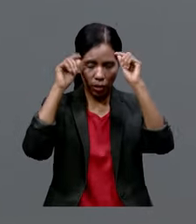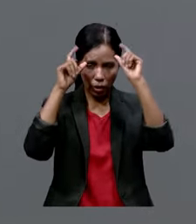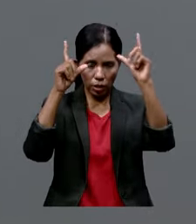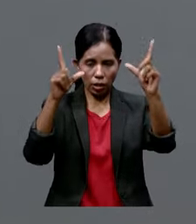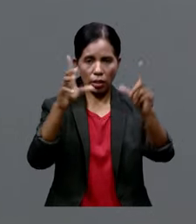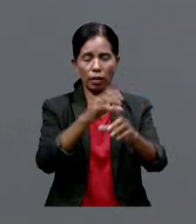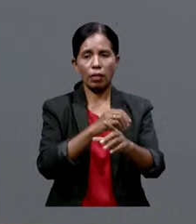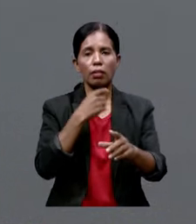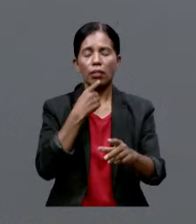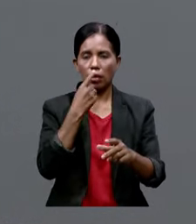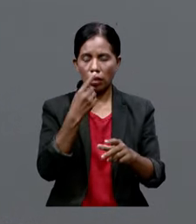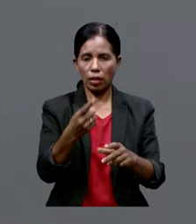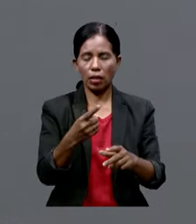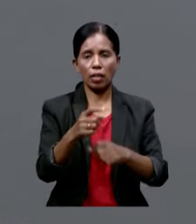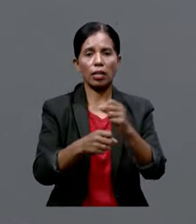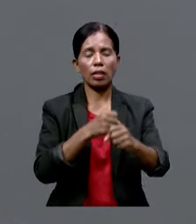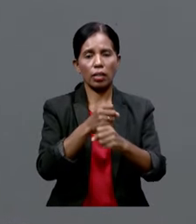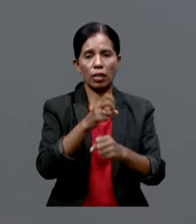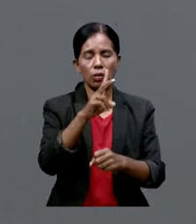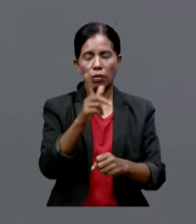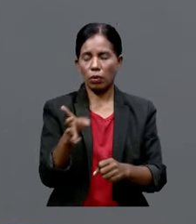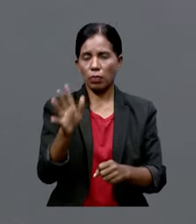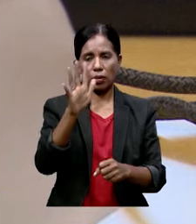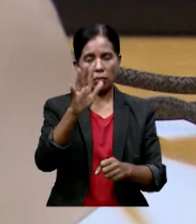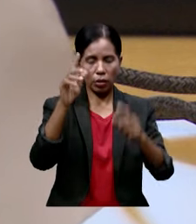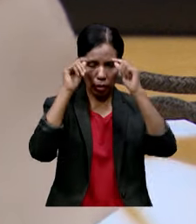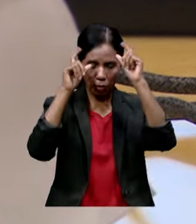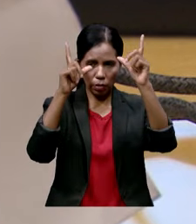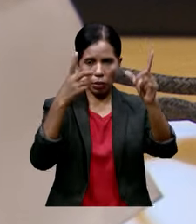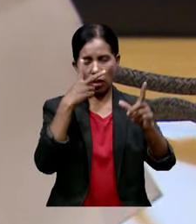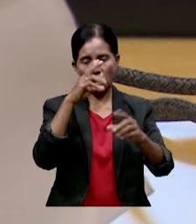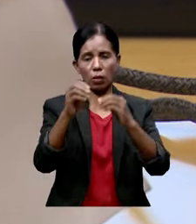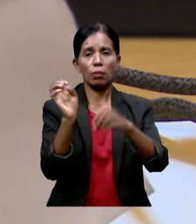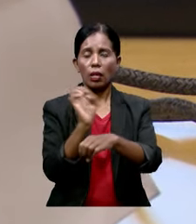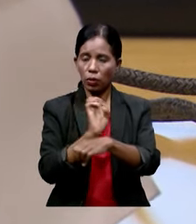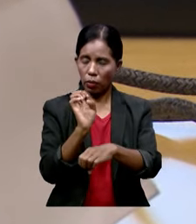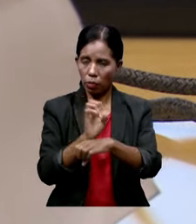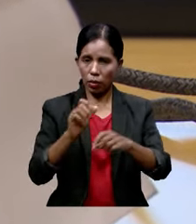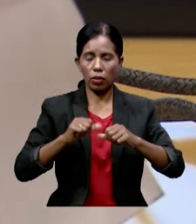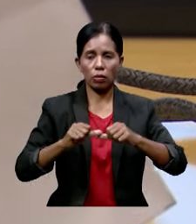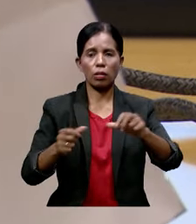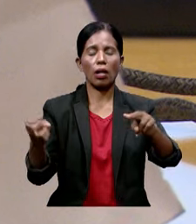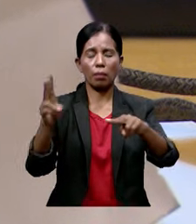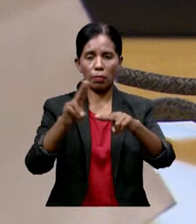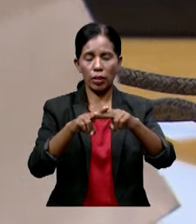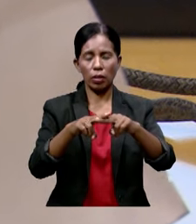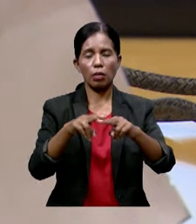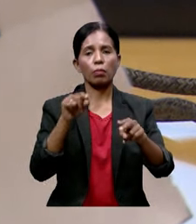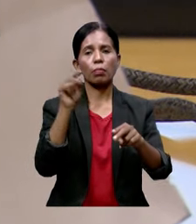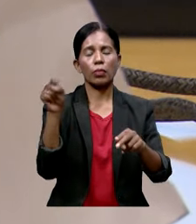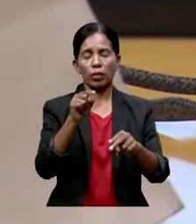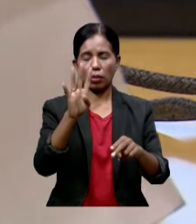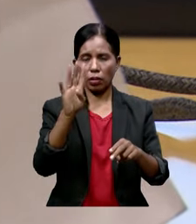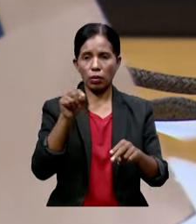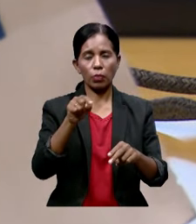Resident Mission Hateten, tinang riroron resin lima Timor Leste nia previsaun ekonomiku se continua por cento hat ponto ida,